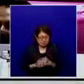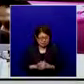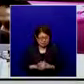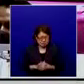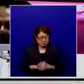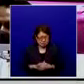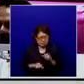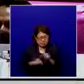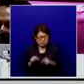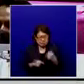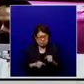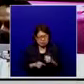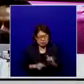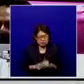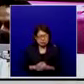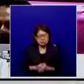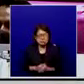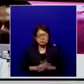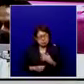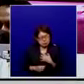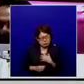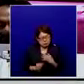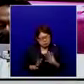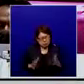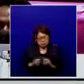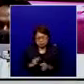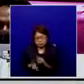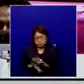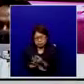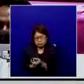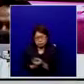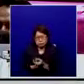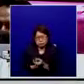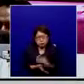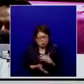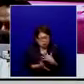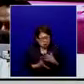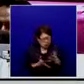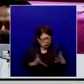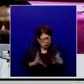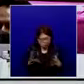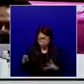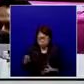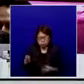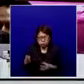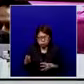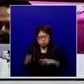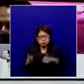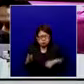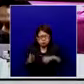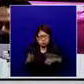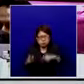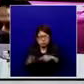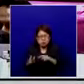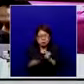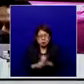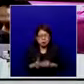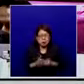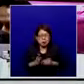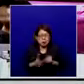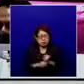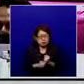supply demandมีความต้องการเยอะแต่ซัพพลายมีน้อยมันต้องแย่งกันละต้องมีใต้โต๊ะละต้องวิ่งเต้นละมีเส้น